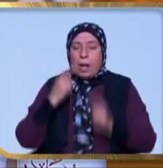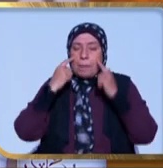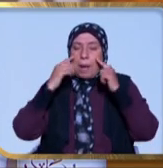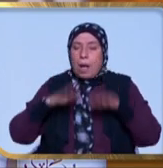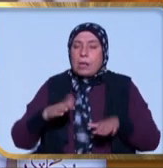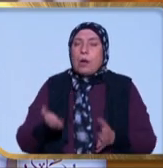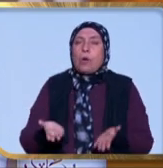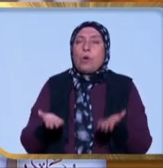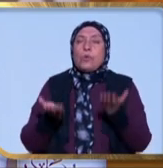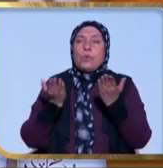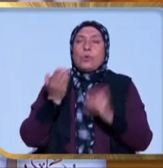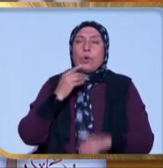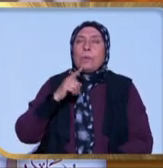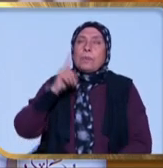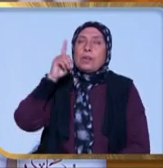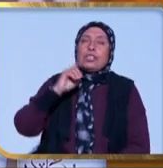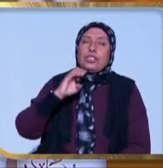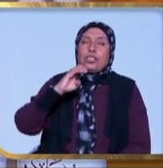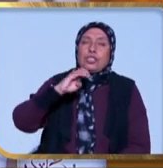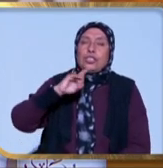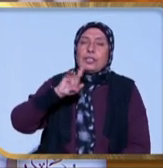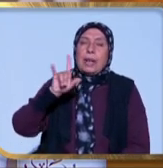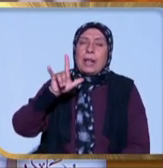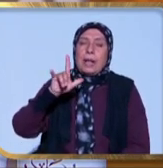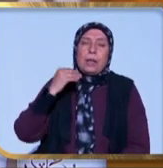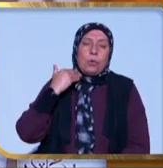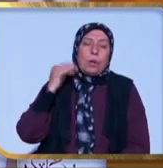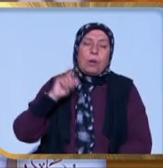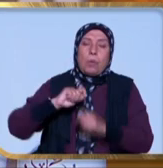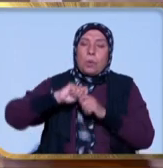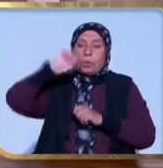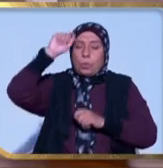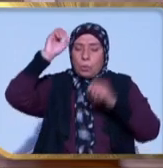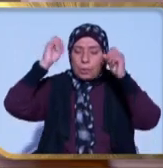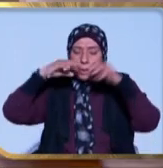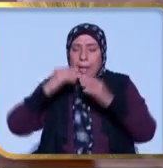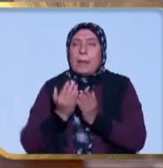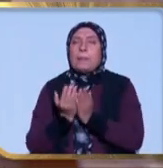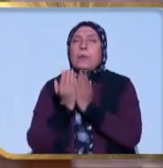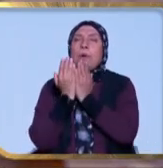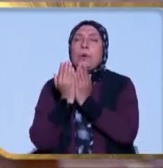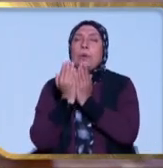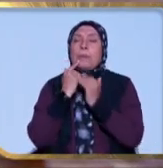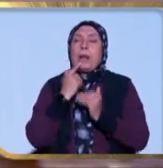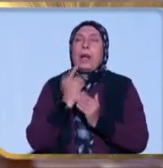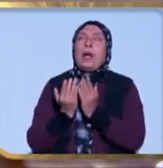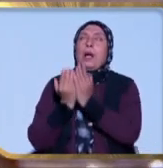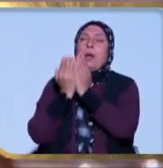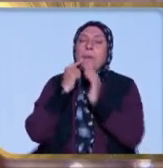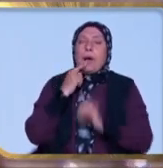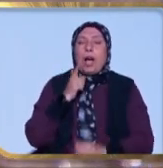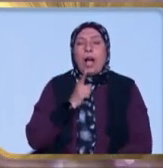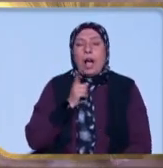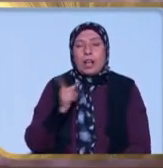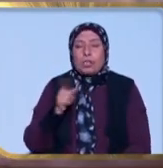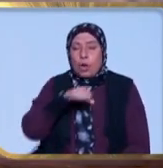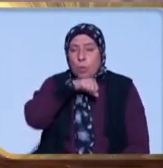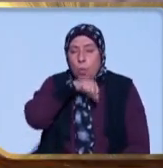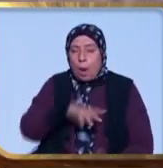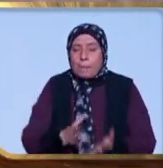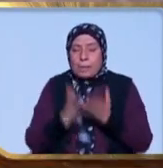يا قيوم، يا ذا الجلال والاكرام والطول والانعام، اللهم انا نسالك بمحمد